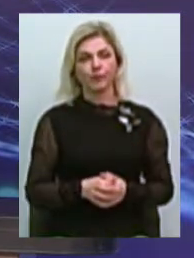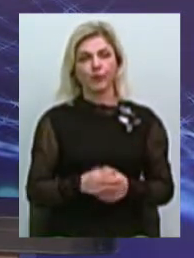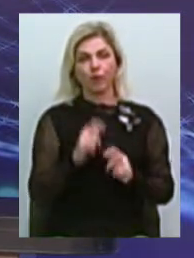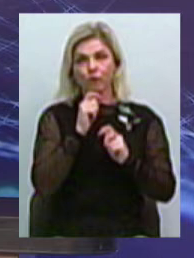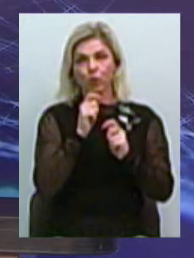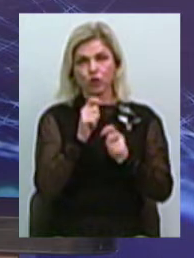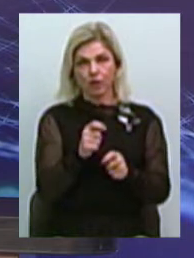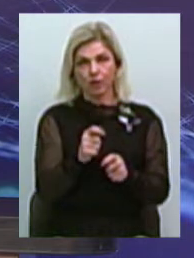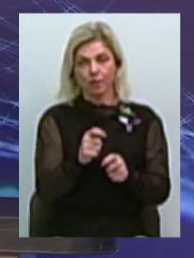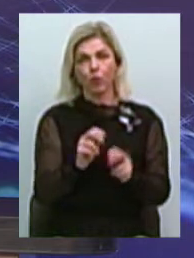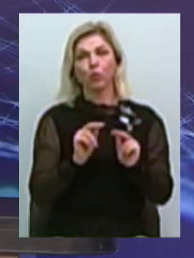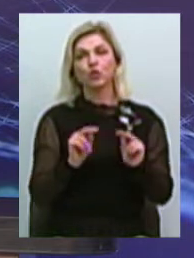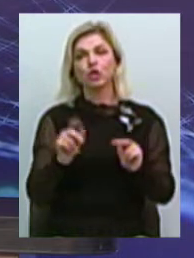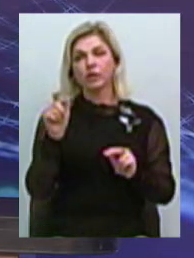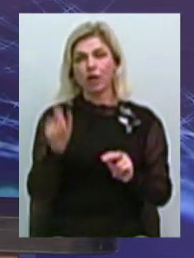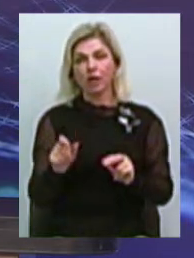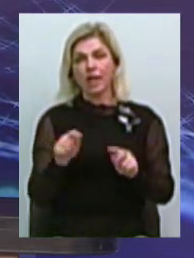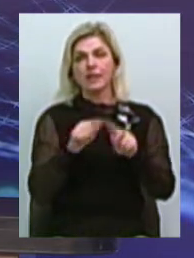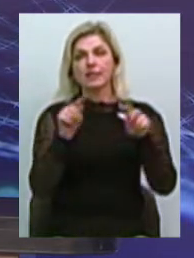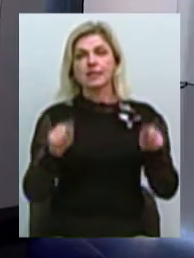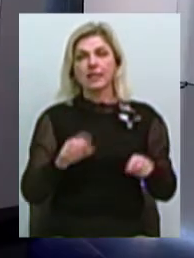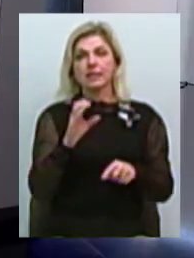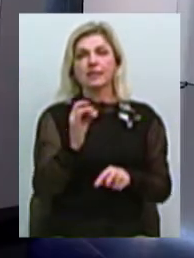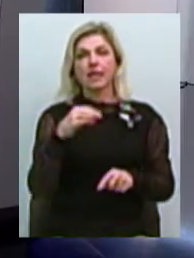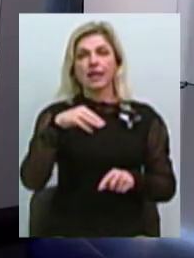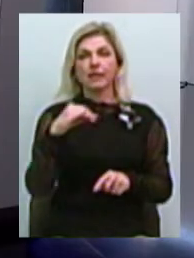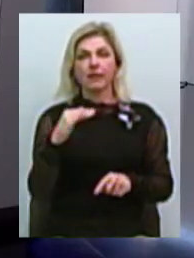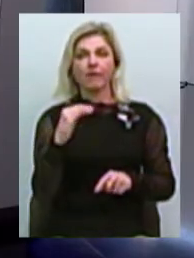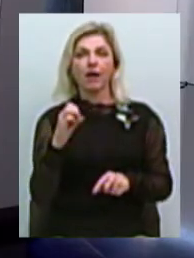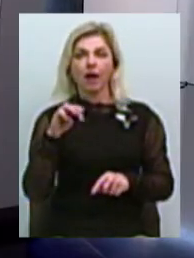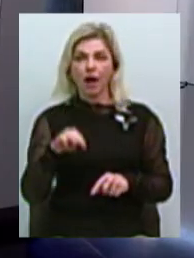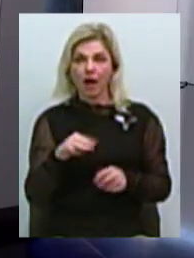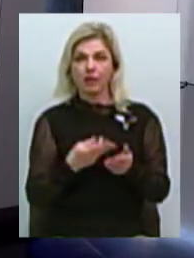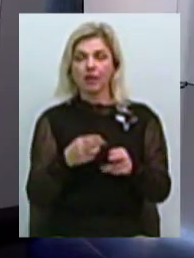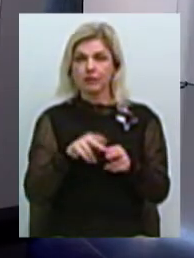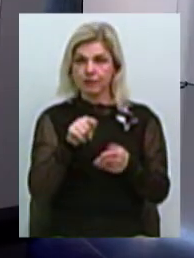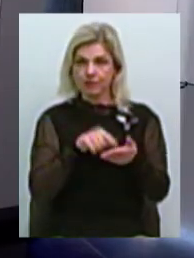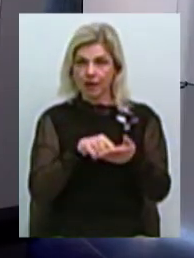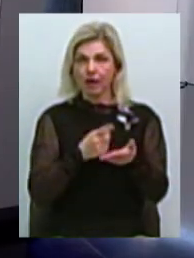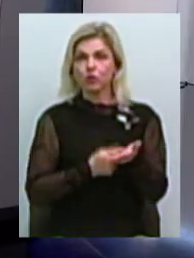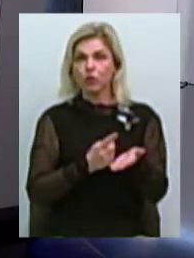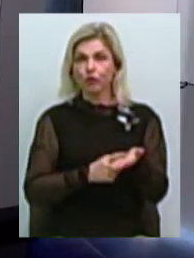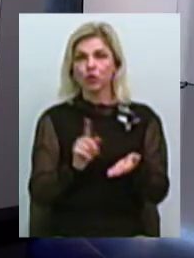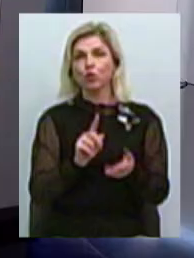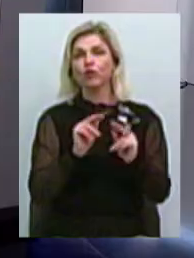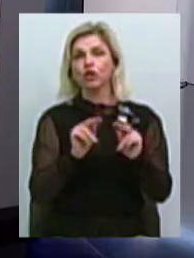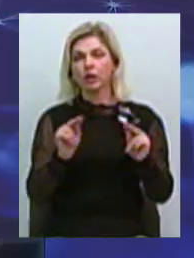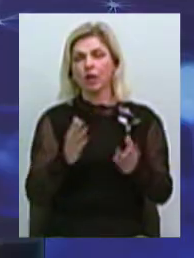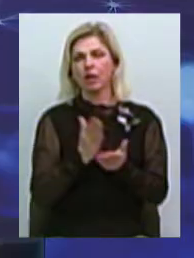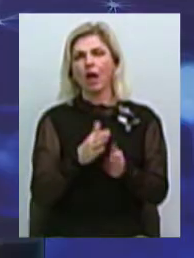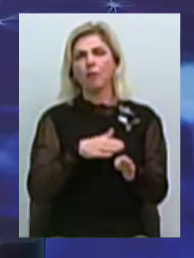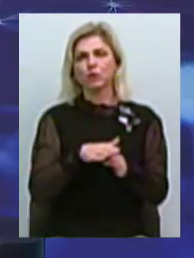врученням учителю сертифікату. Сертифікат засвідчує те, що вчитель є